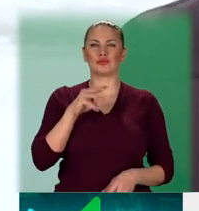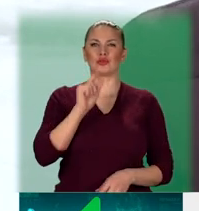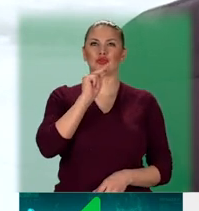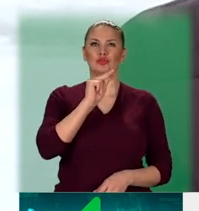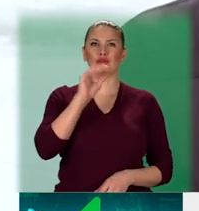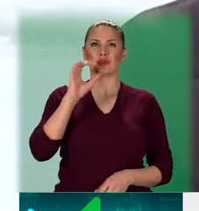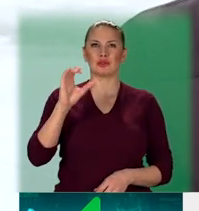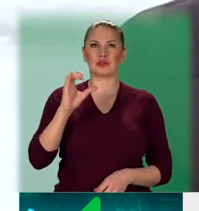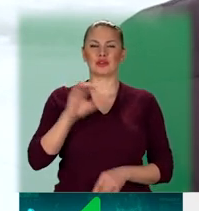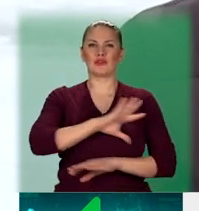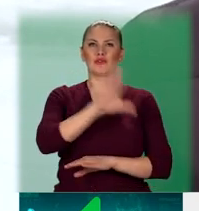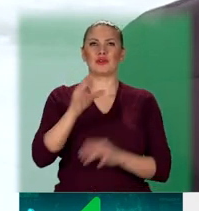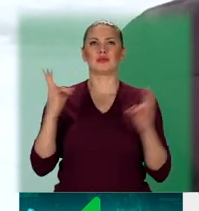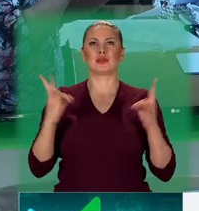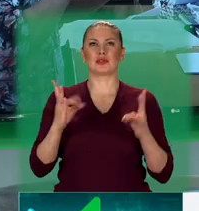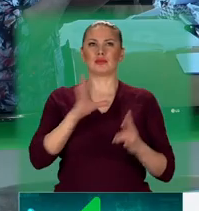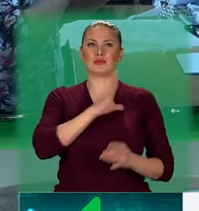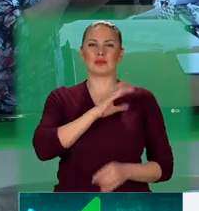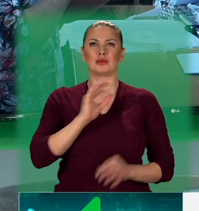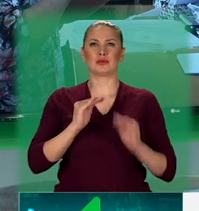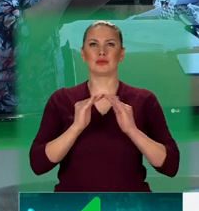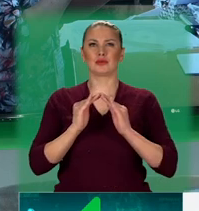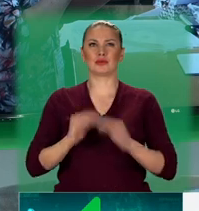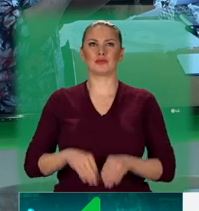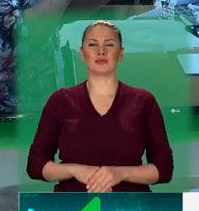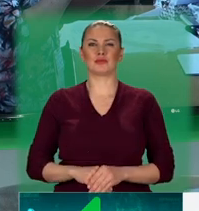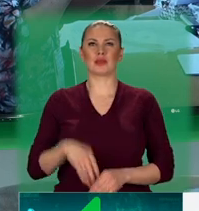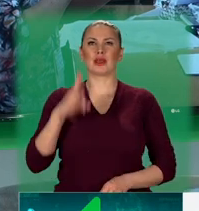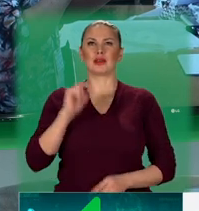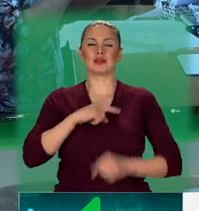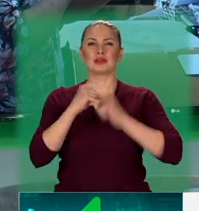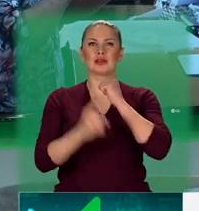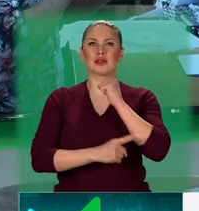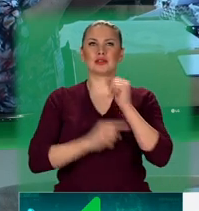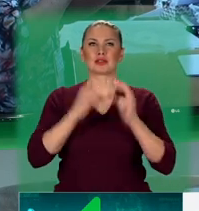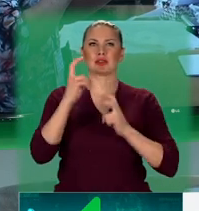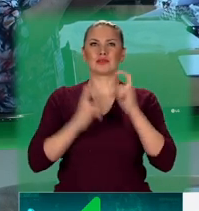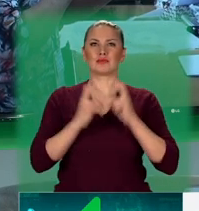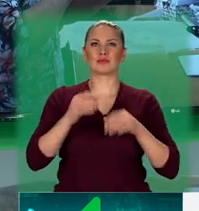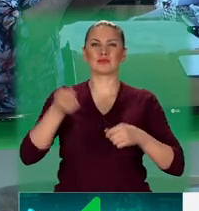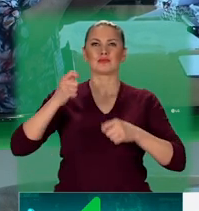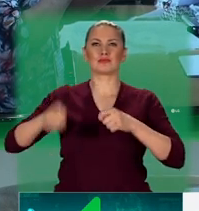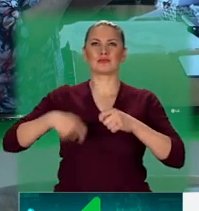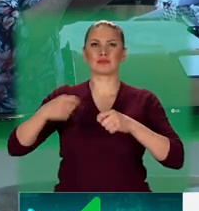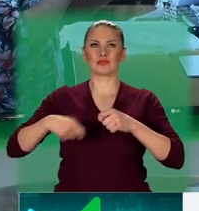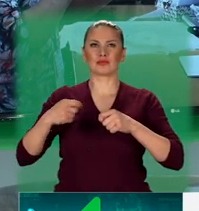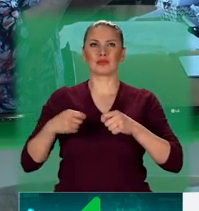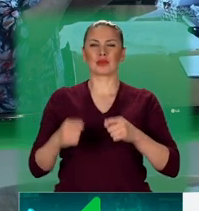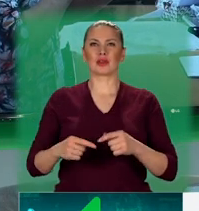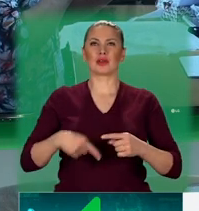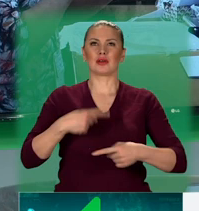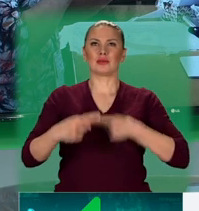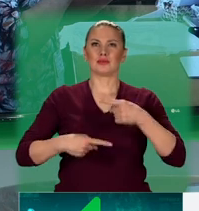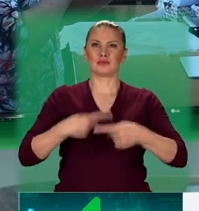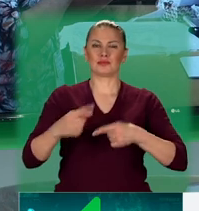Владислав Зайцев, телекомпания ОТВ. На сахалинской швейной фабрике развернули производство многоразовых защитных масок. Мастерицы